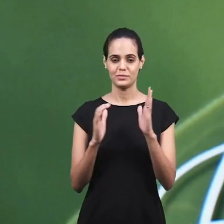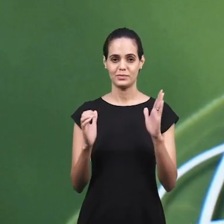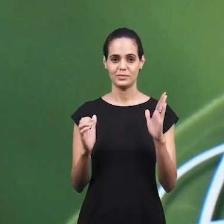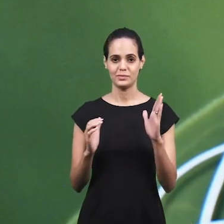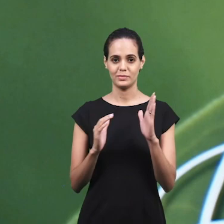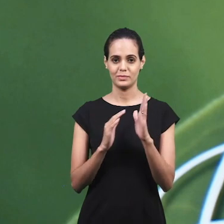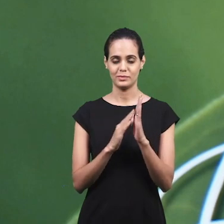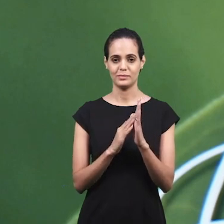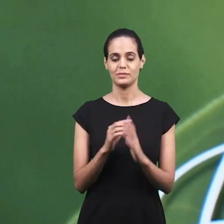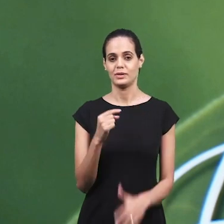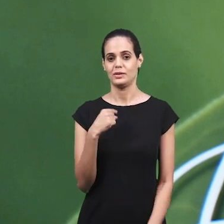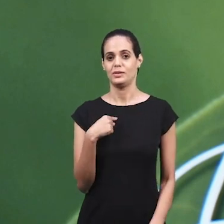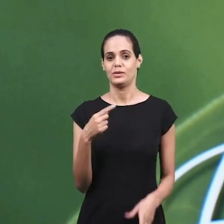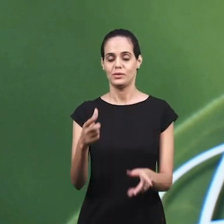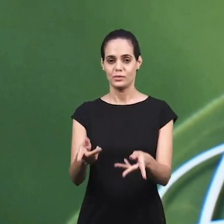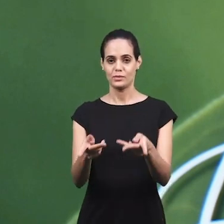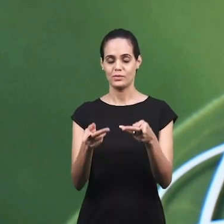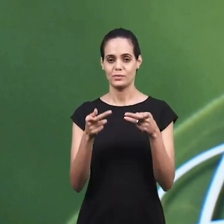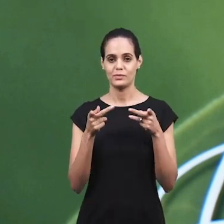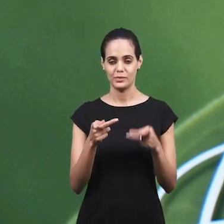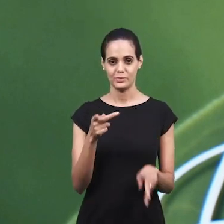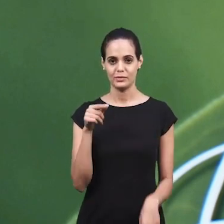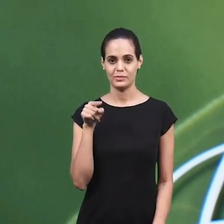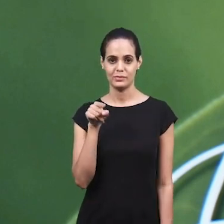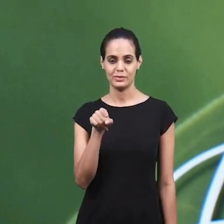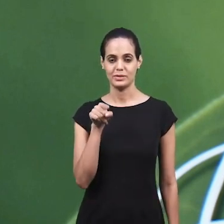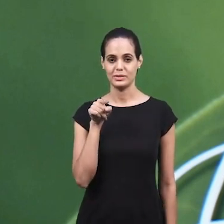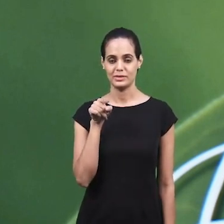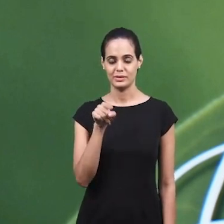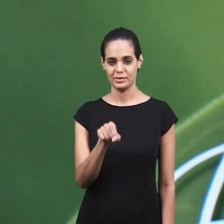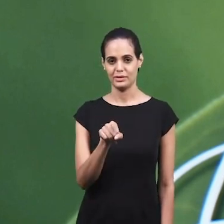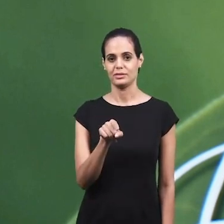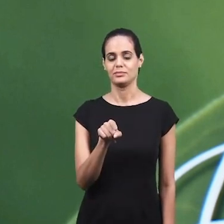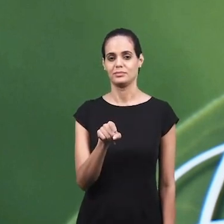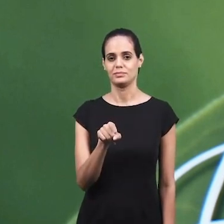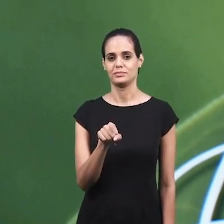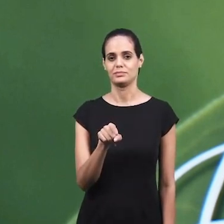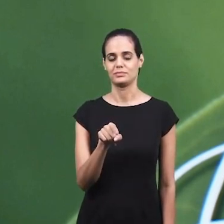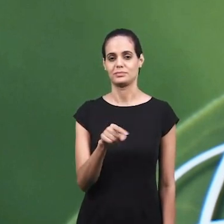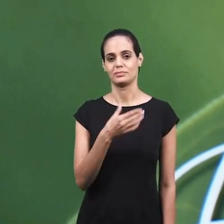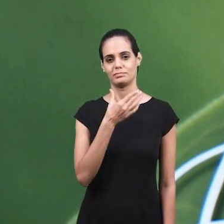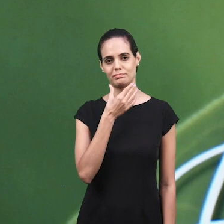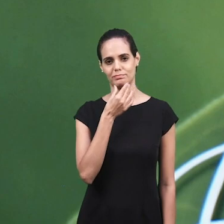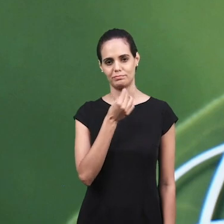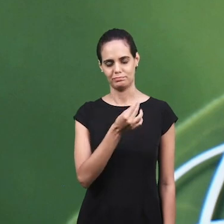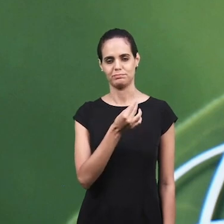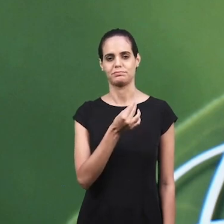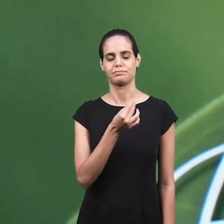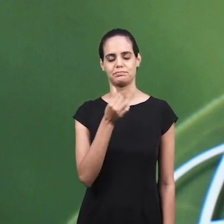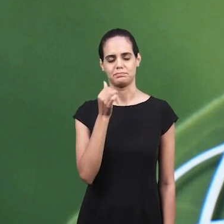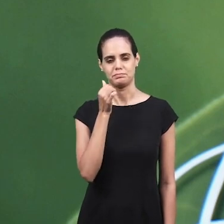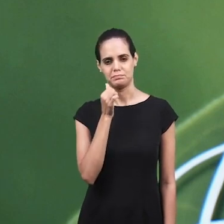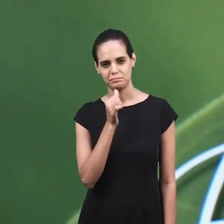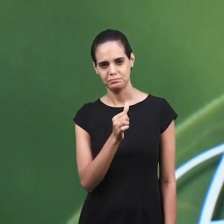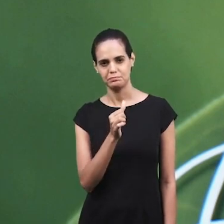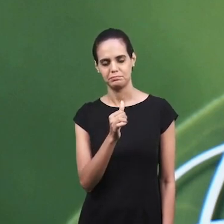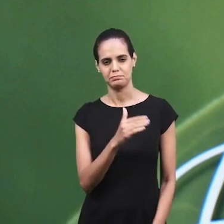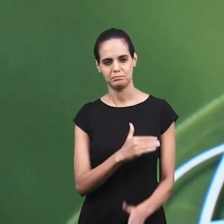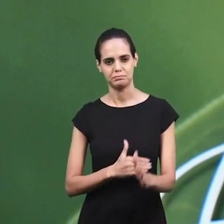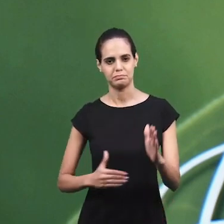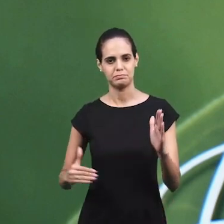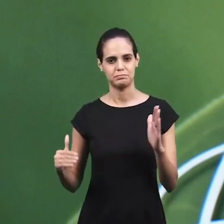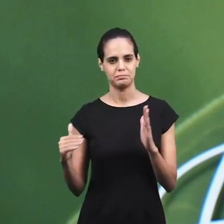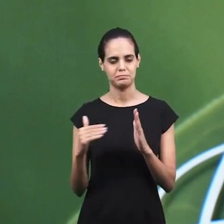invite, vous, monsieur, madame, toute la famille, participez avec nous de